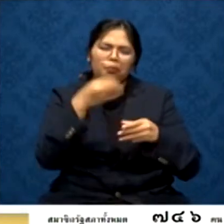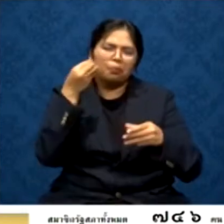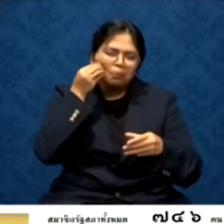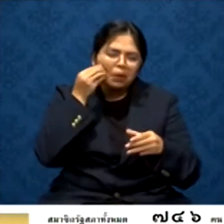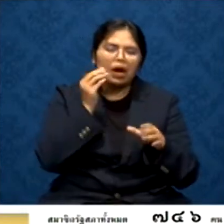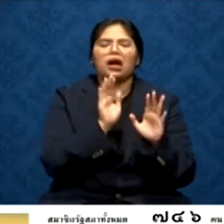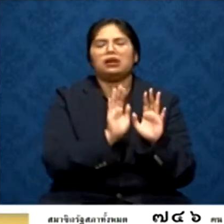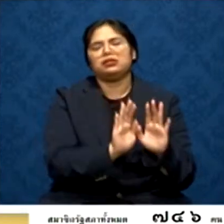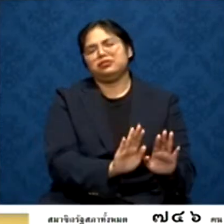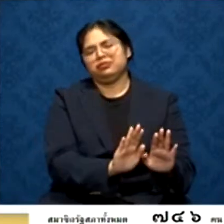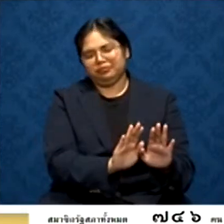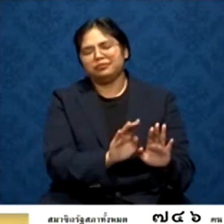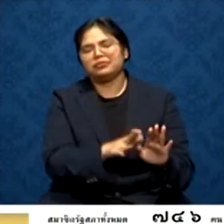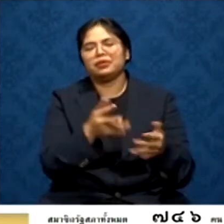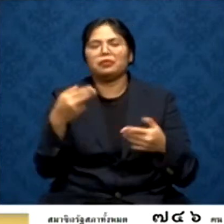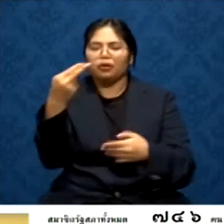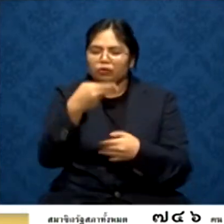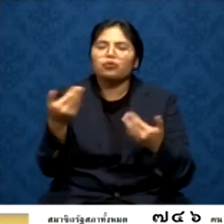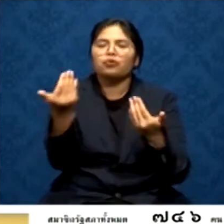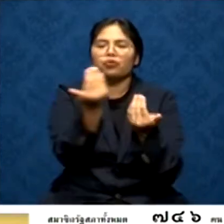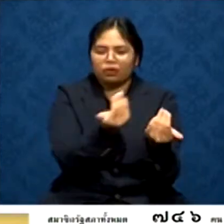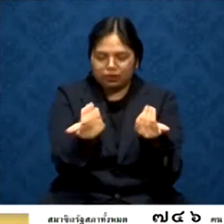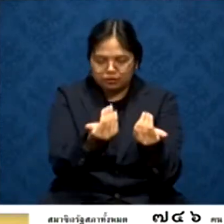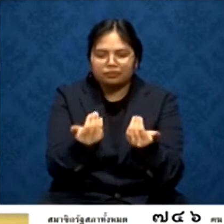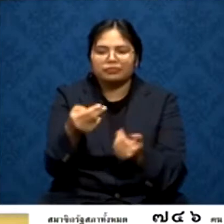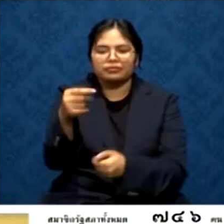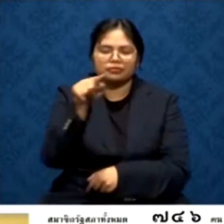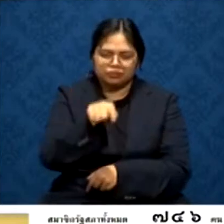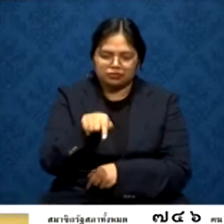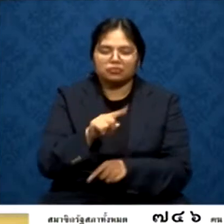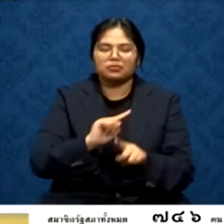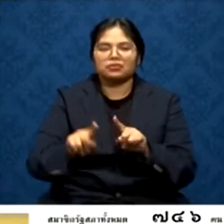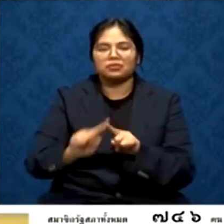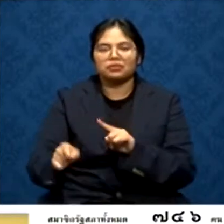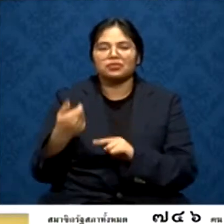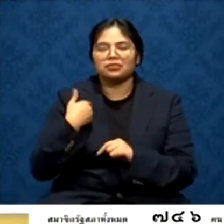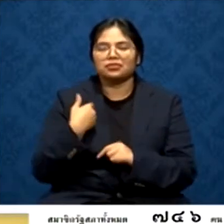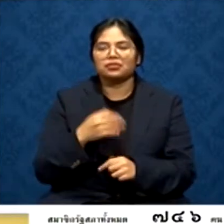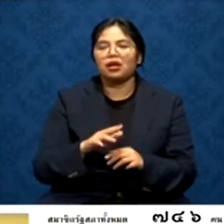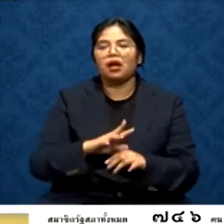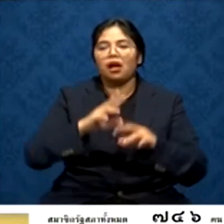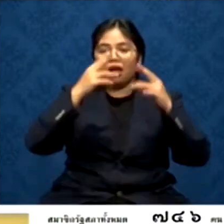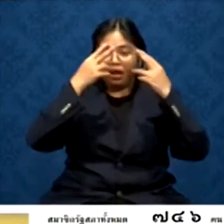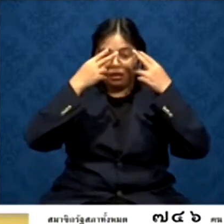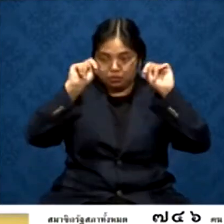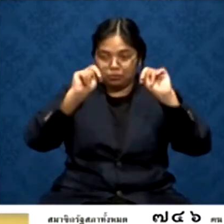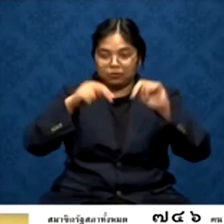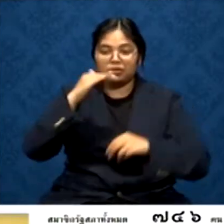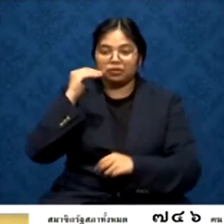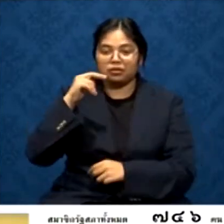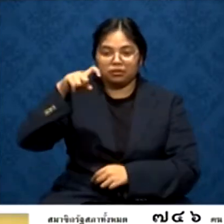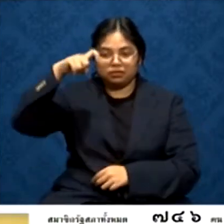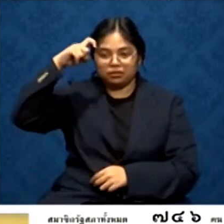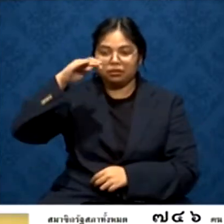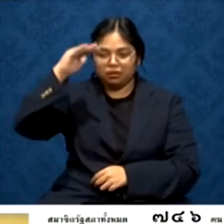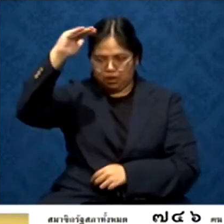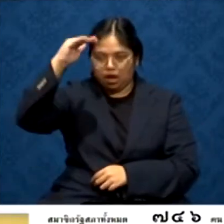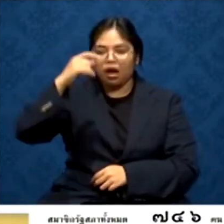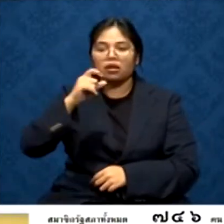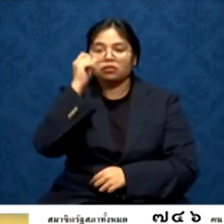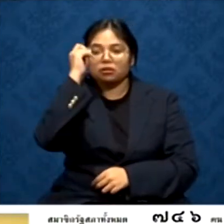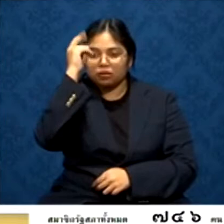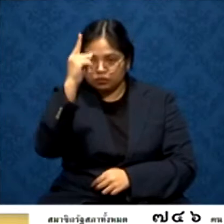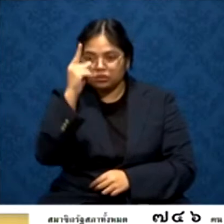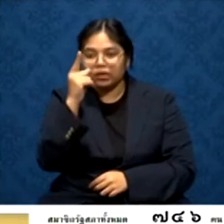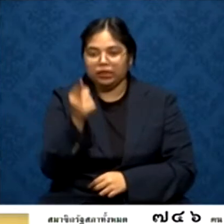ไปผมคิดว่าท่านนายกรัฐมนตรีเศรษฐาซึ่งมาจากพรรคเพื่อไทยน่าจะเข้าใจดีถึงความรู้สึก